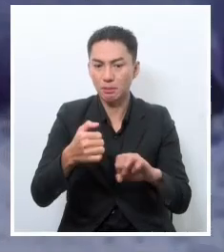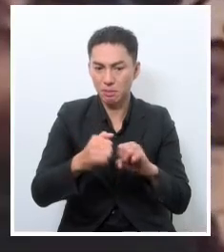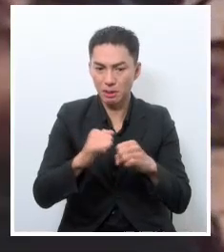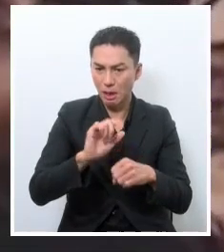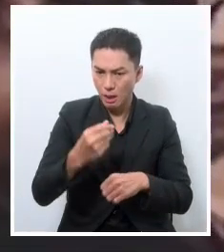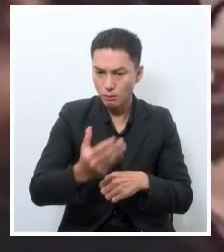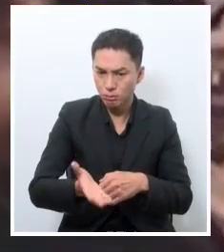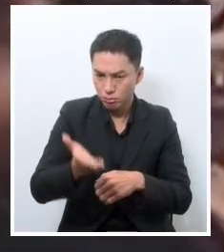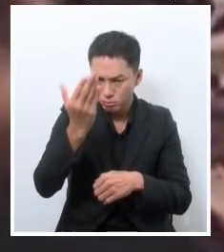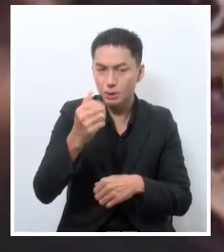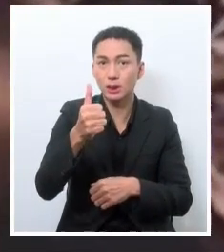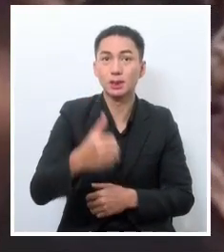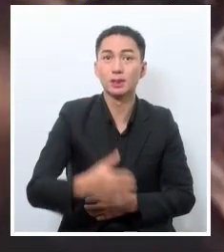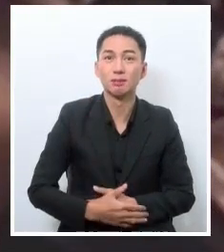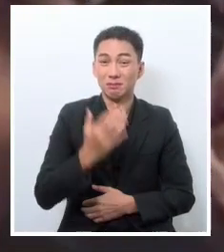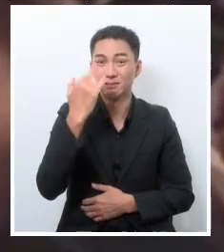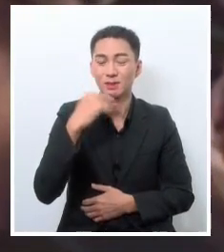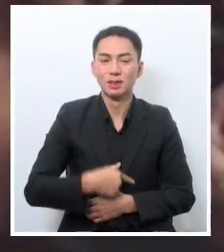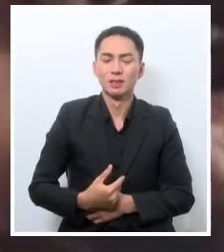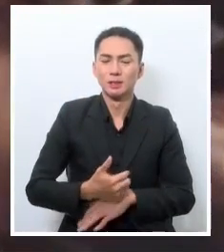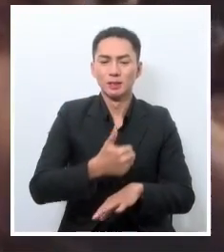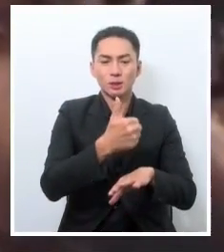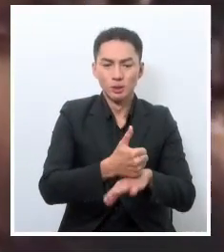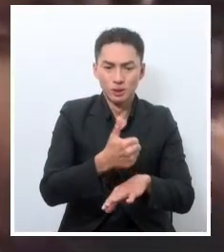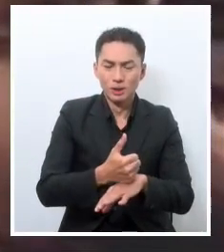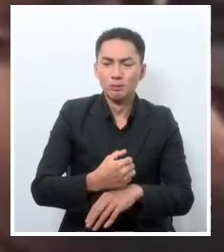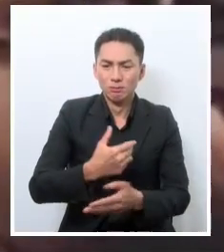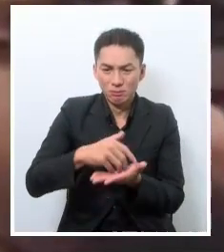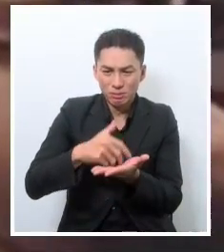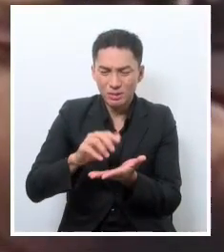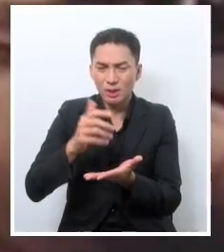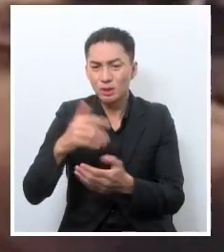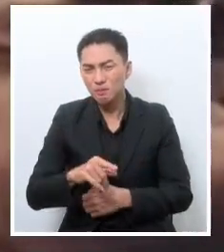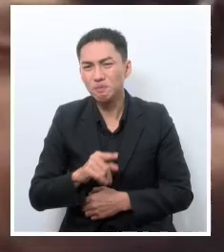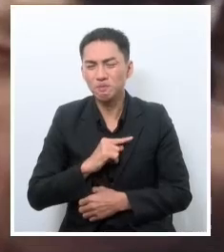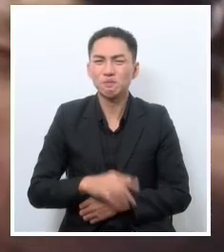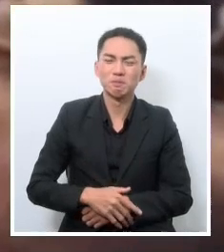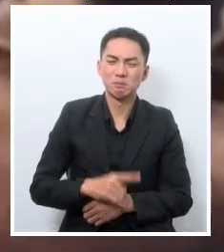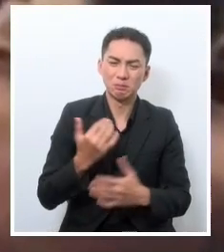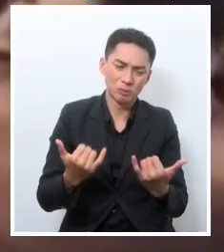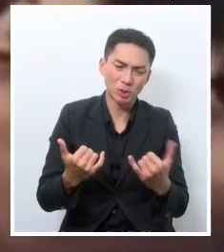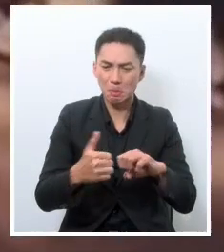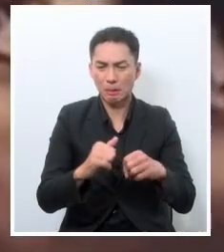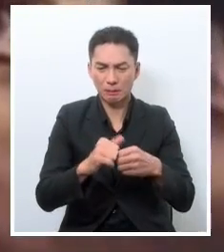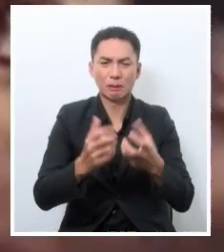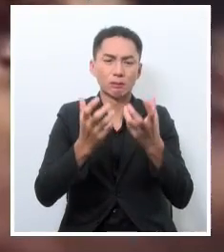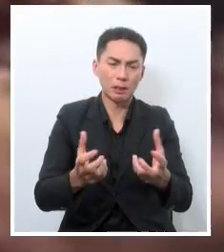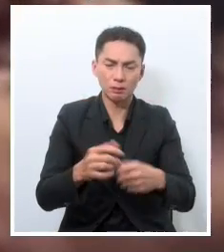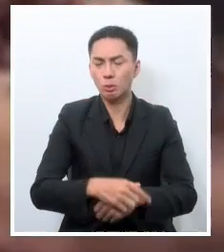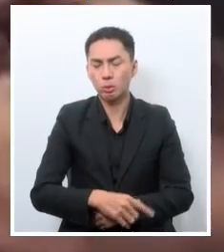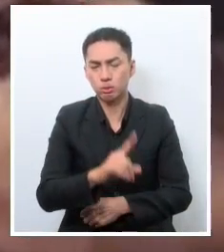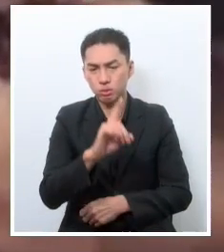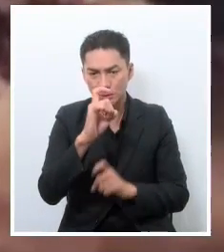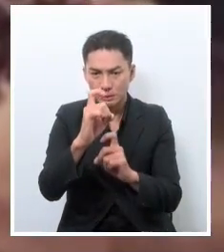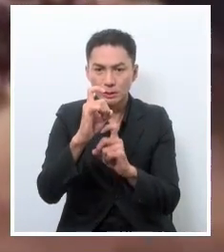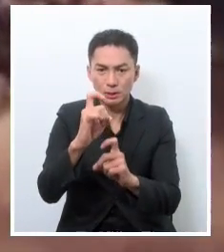ขึ้นให้ได้ถึงแม้ว่าแม่ทัพพระอสาจะกราบบังคมทูลทัดทานเนื่องจากสถานการณ์ขณะนั้นไม่น่าไววางใจ